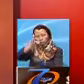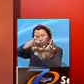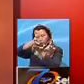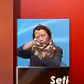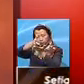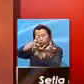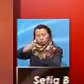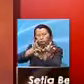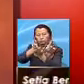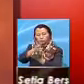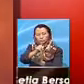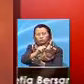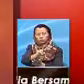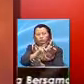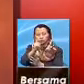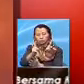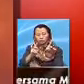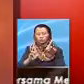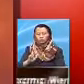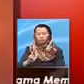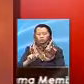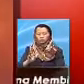secara langsung melalui tv1 RTM